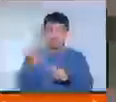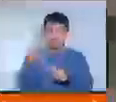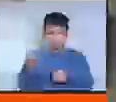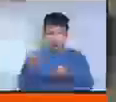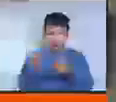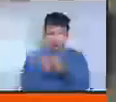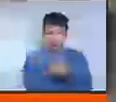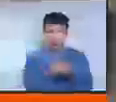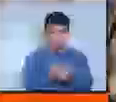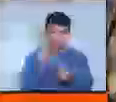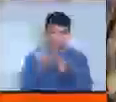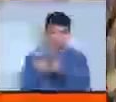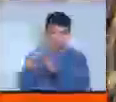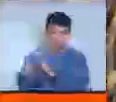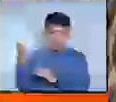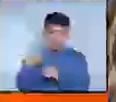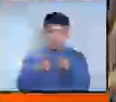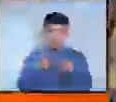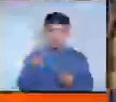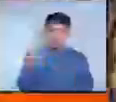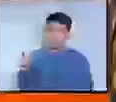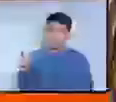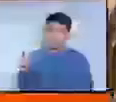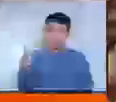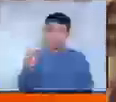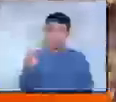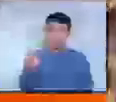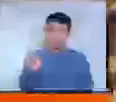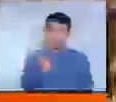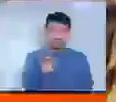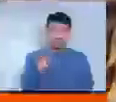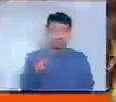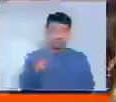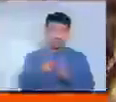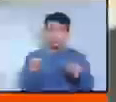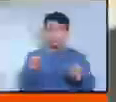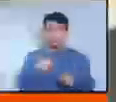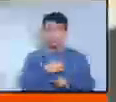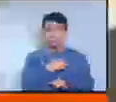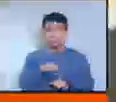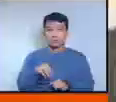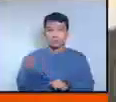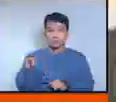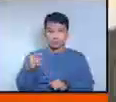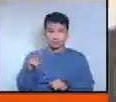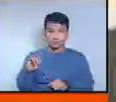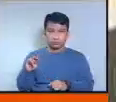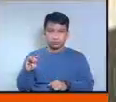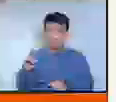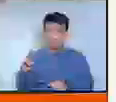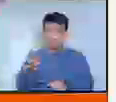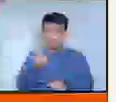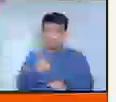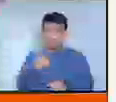pinaslang sa Maguindanao Massacre noong November 23, 2009. Kapwa sila empleyado ng mga mangundadato. Hindi pa rin ako